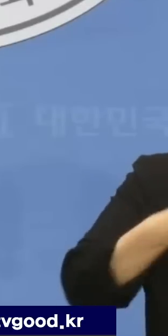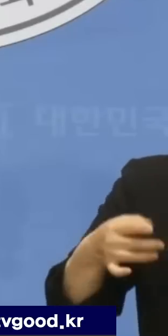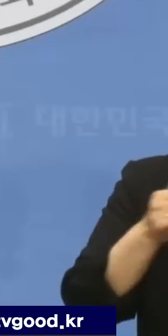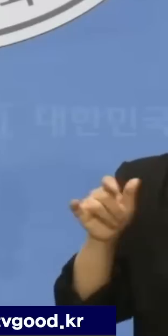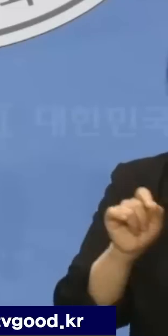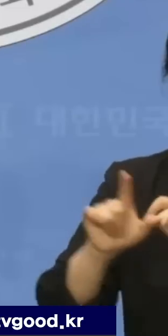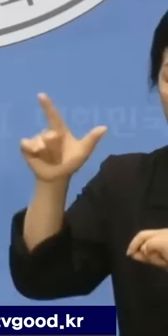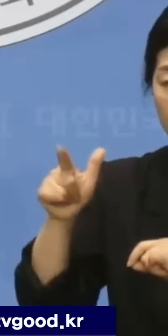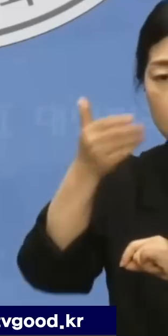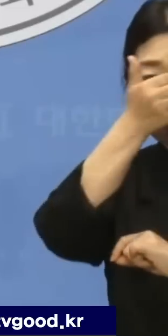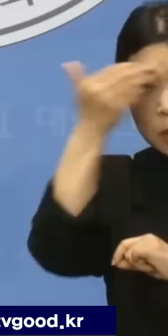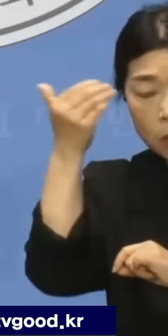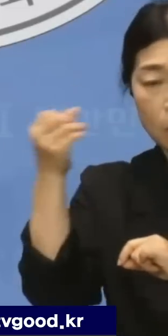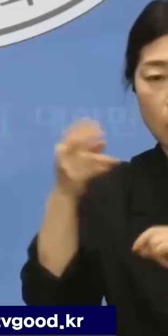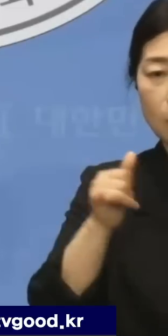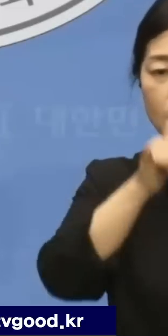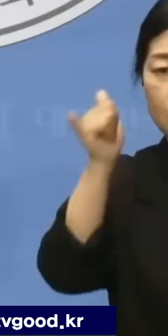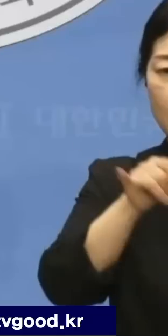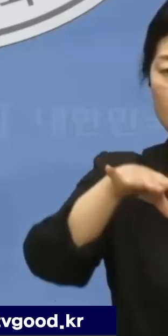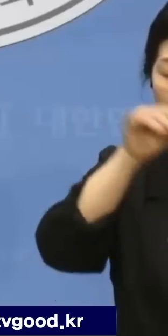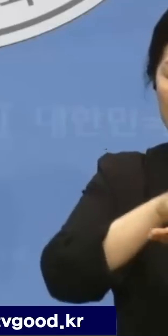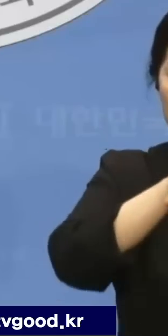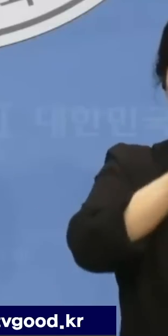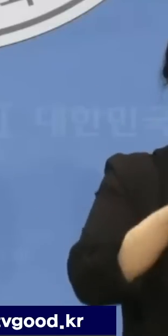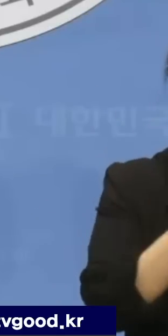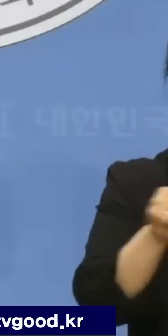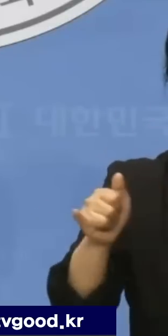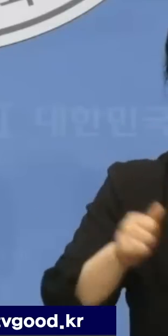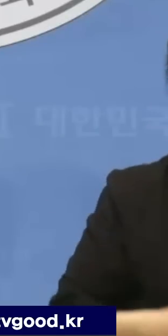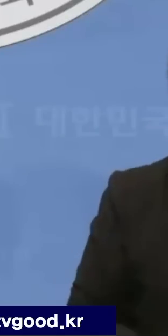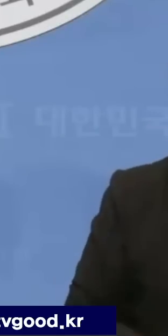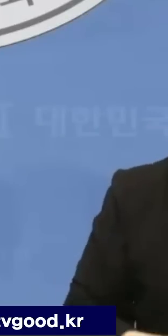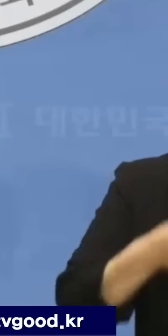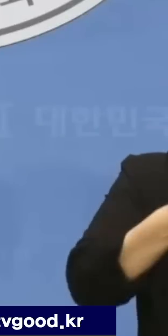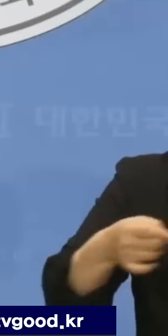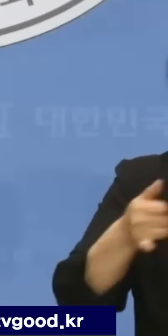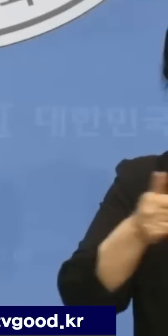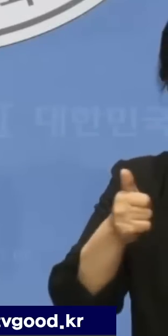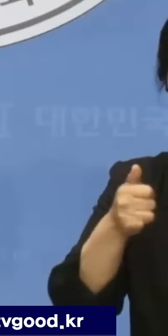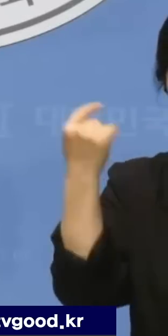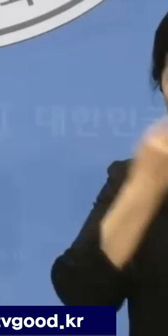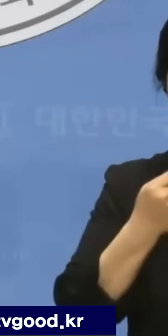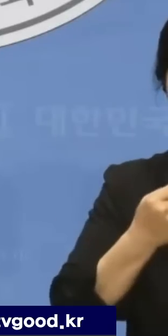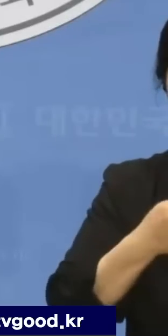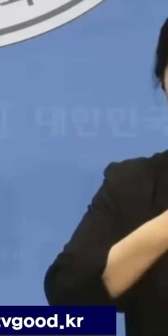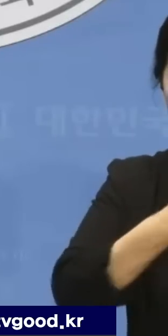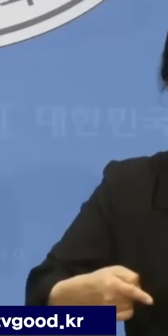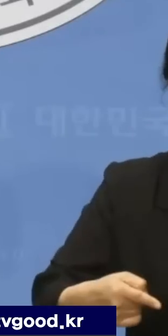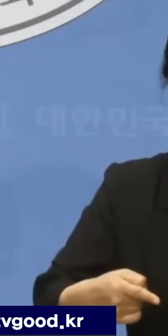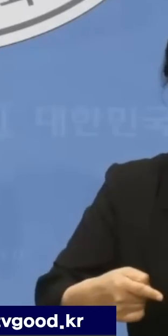사회 초년생입니다 피해자들이 받았을 절망감을 생각한다면 피해자들의